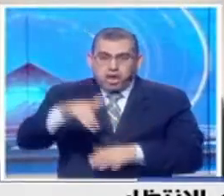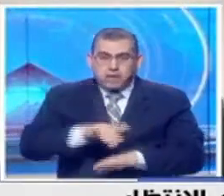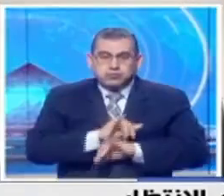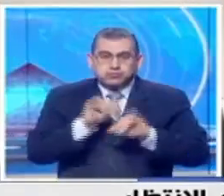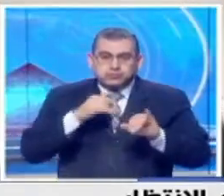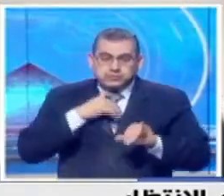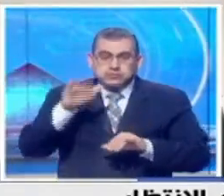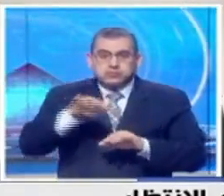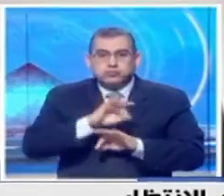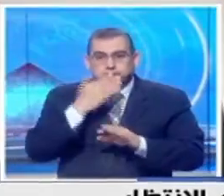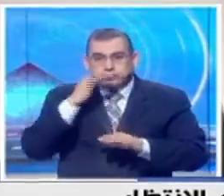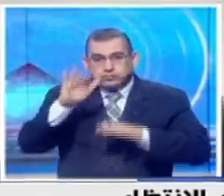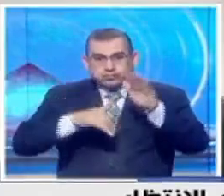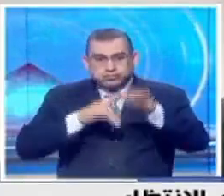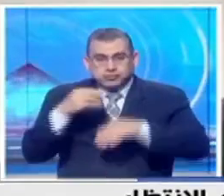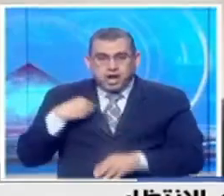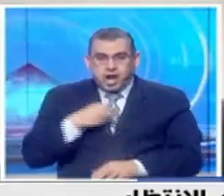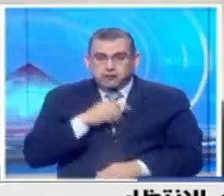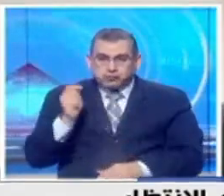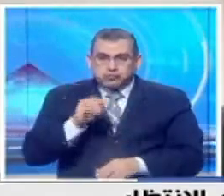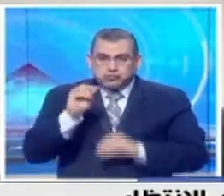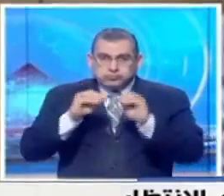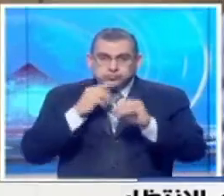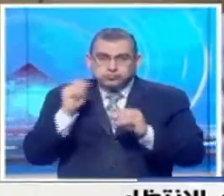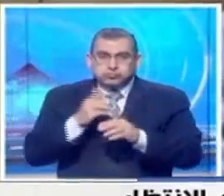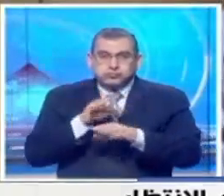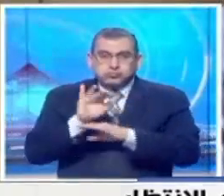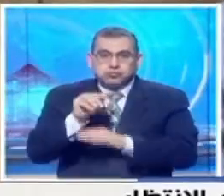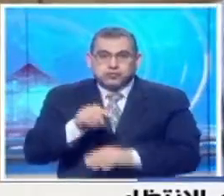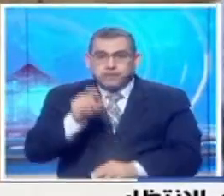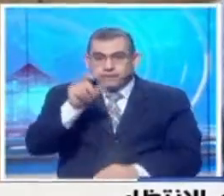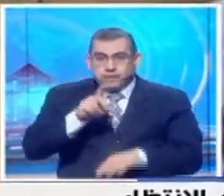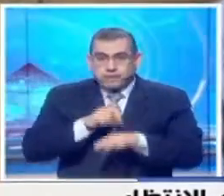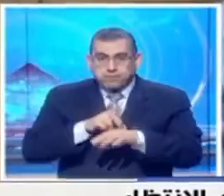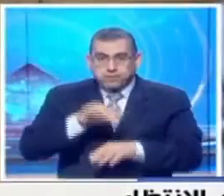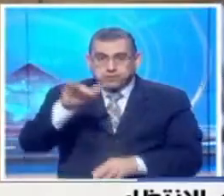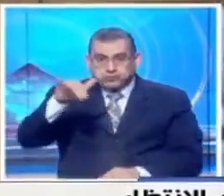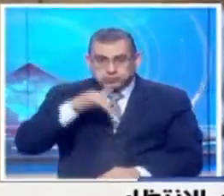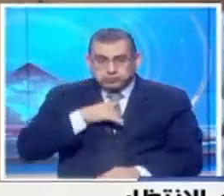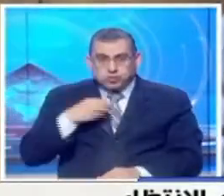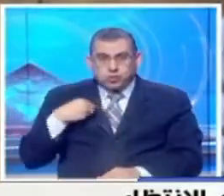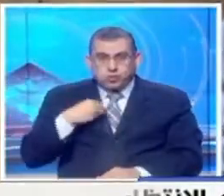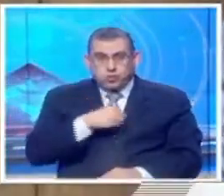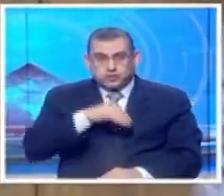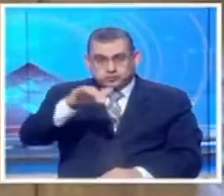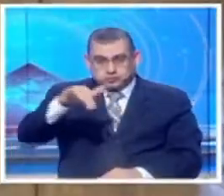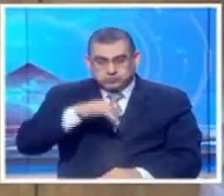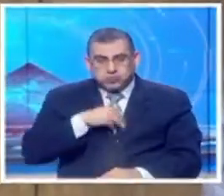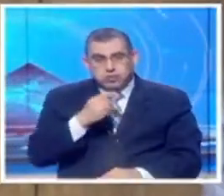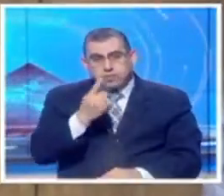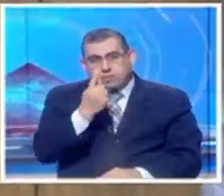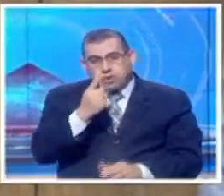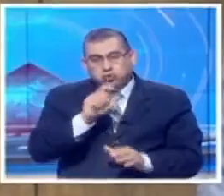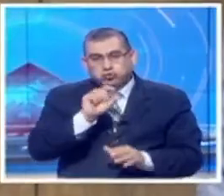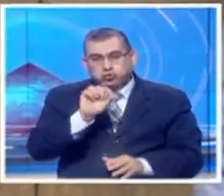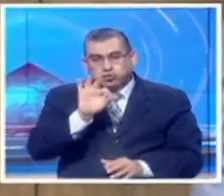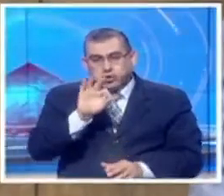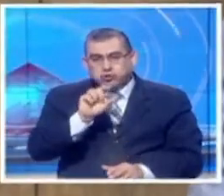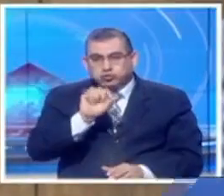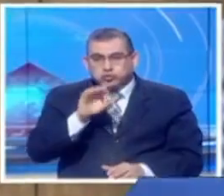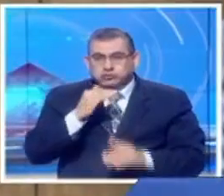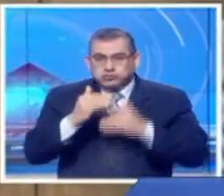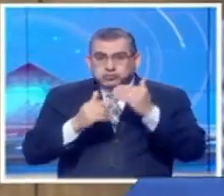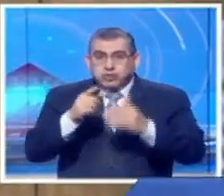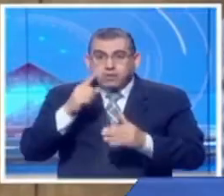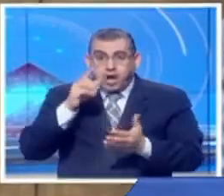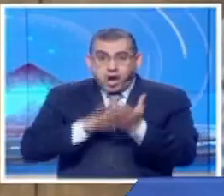بنشوفش الحدوته دي، خلى ان احنا بنعالج فعلا بدري العيانين دول. المريض بيشرفنا في الوحده على الاقل مره كل 3 شهور لو الحاله مستقره، اما